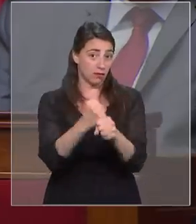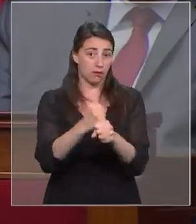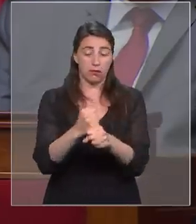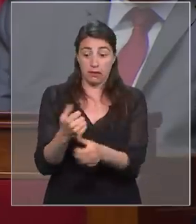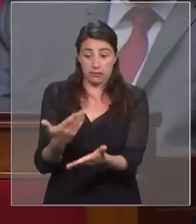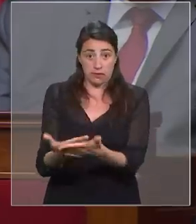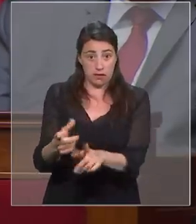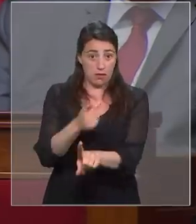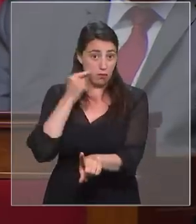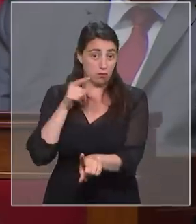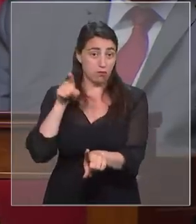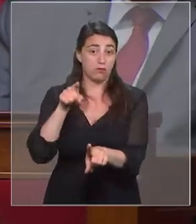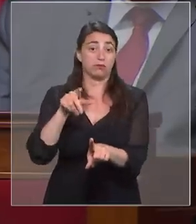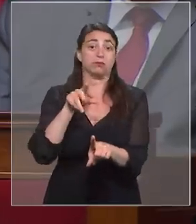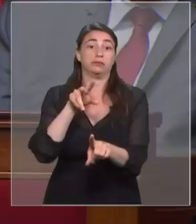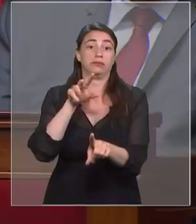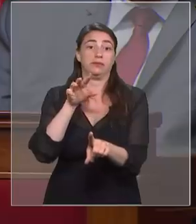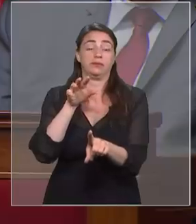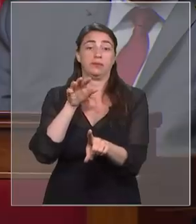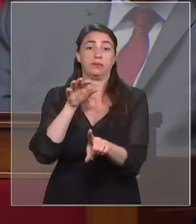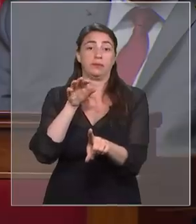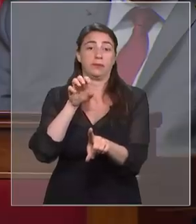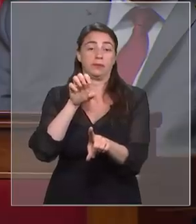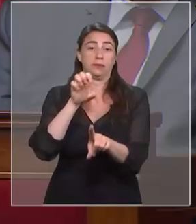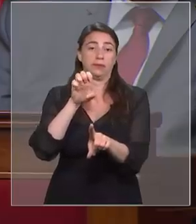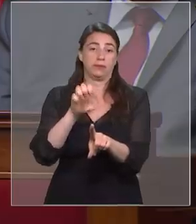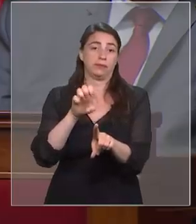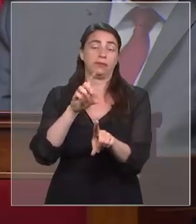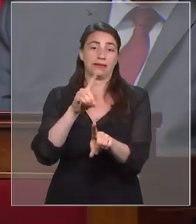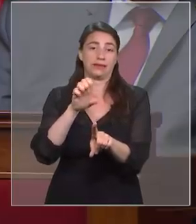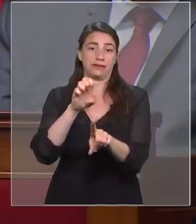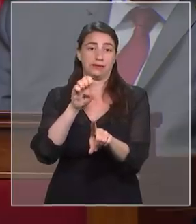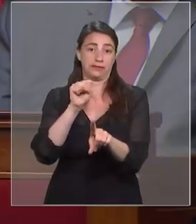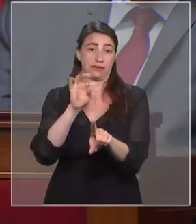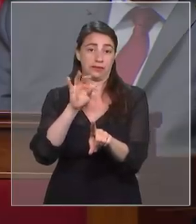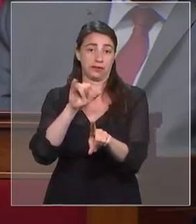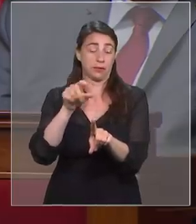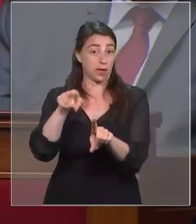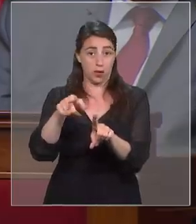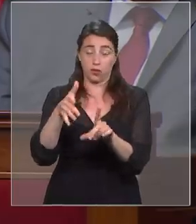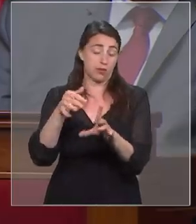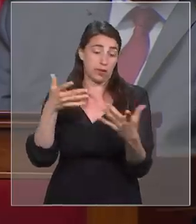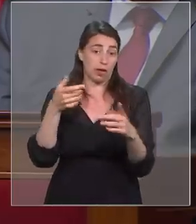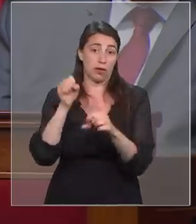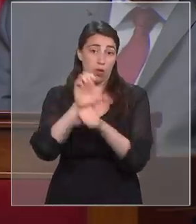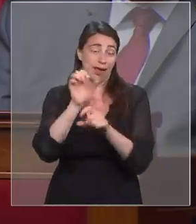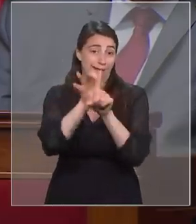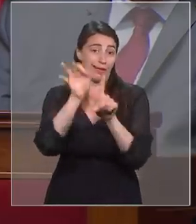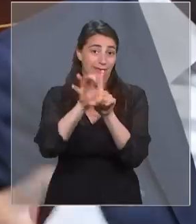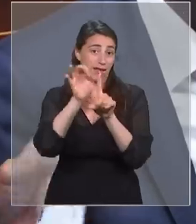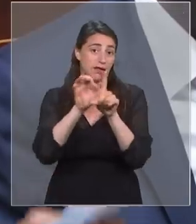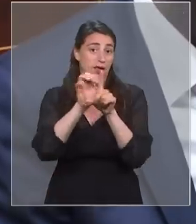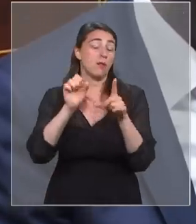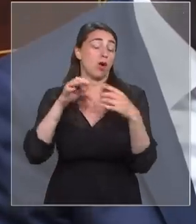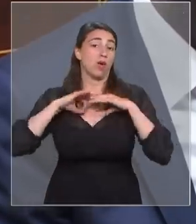Destin, victime devenue figure de la lutte contre le harcèlement scolaire, décédé en août dernier et dont je veux ici saluer la mémoire